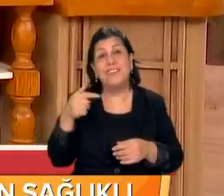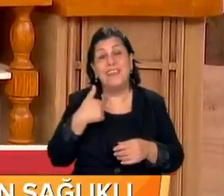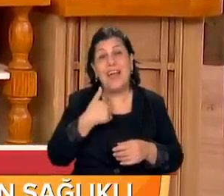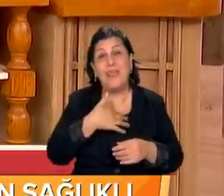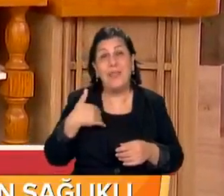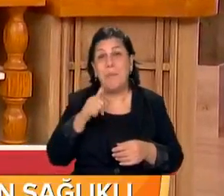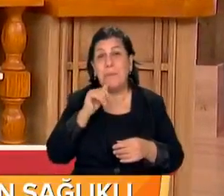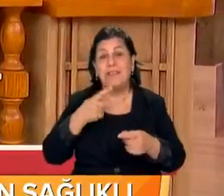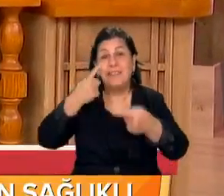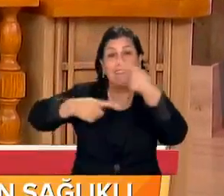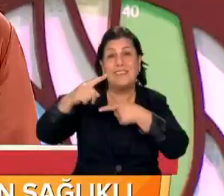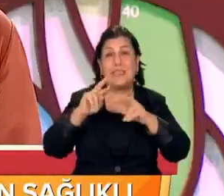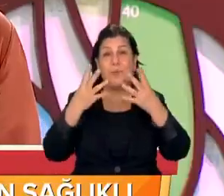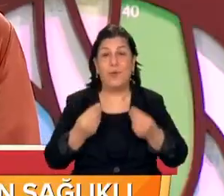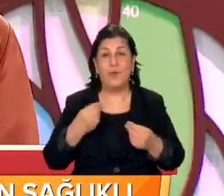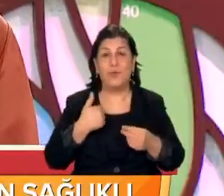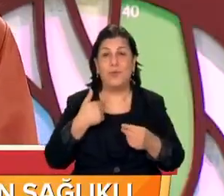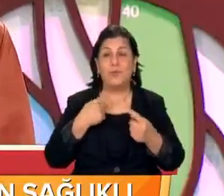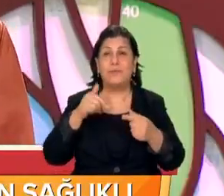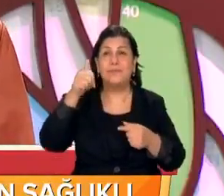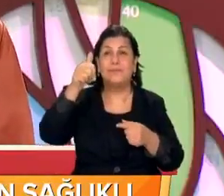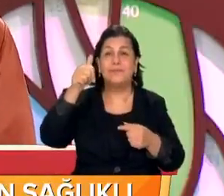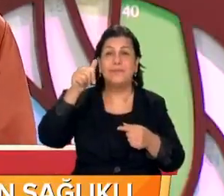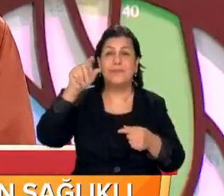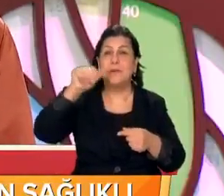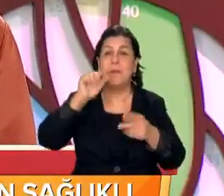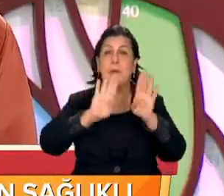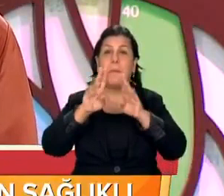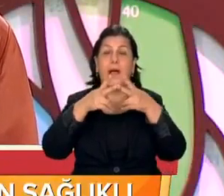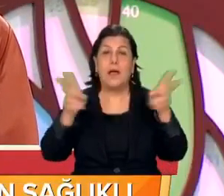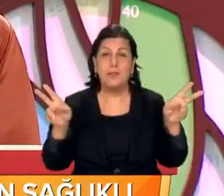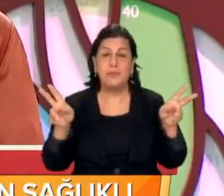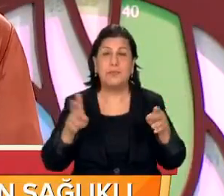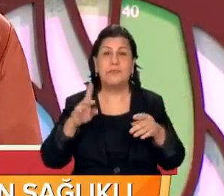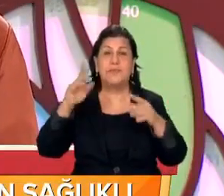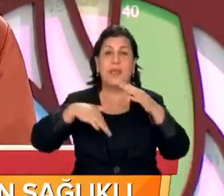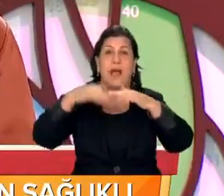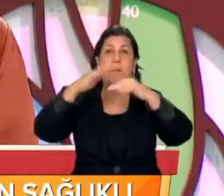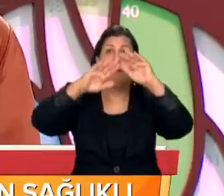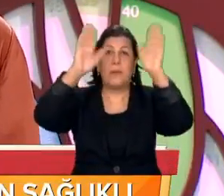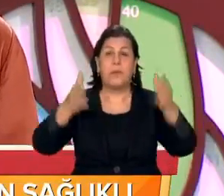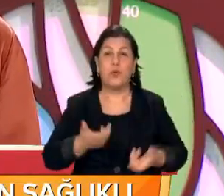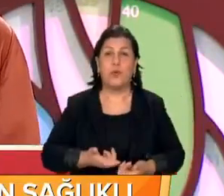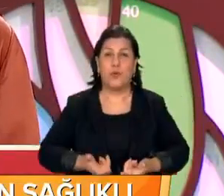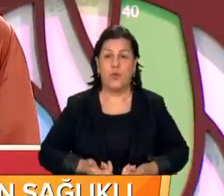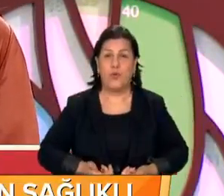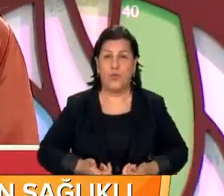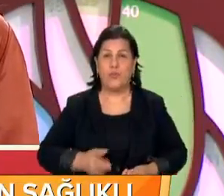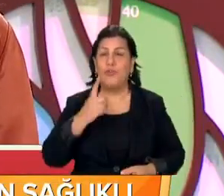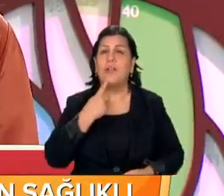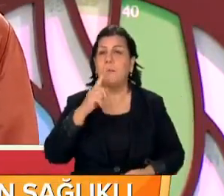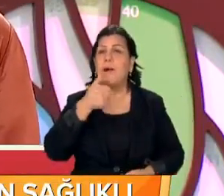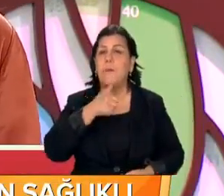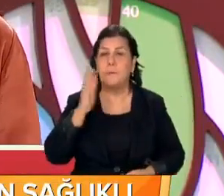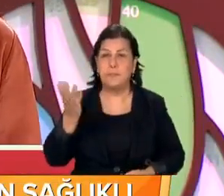söz dinliyorlar bilmiyorlar ama bir bak bir çaldı babam kapıyı açmış apartmanın görevlisi var E çok tatlı bir